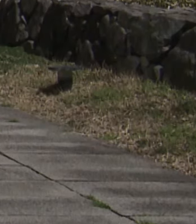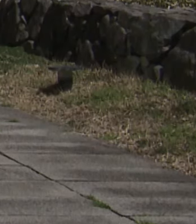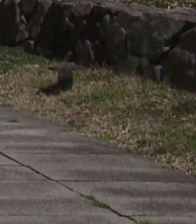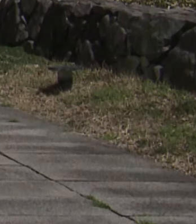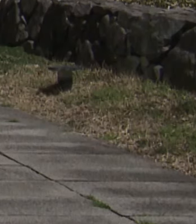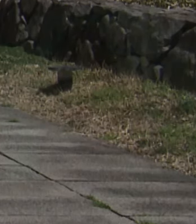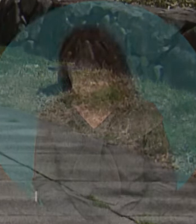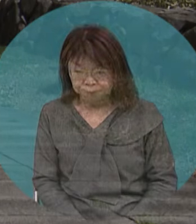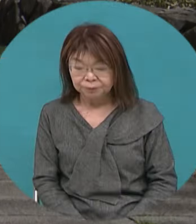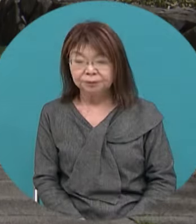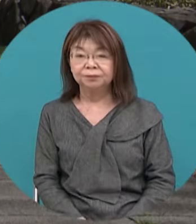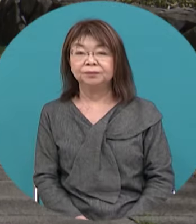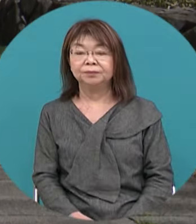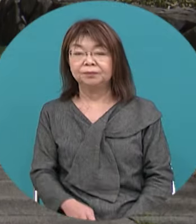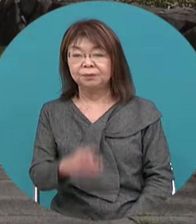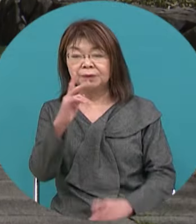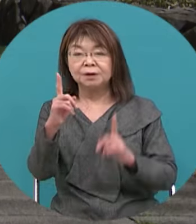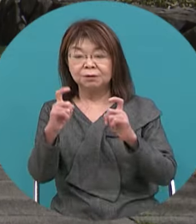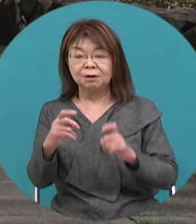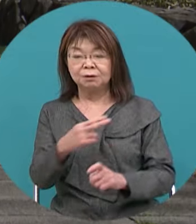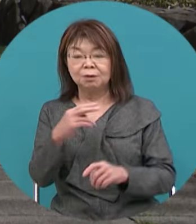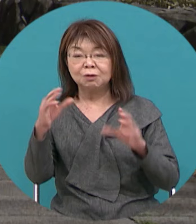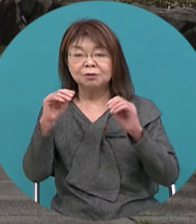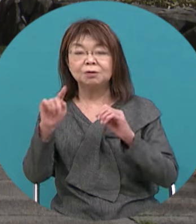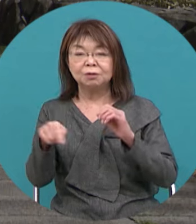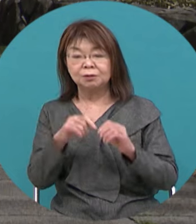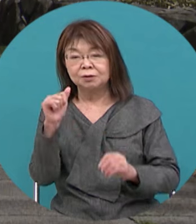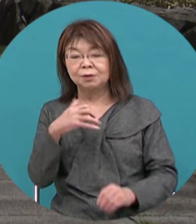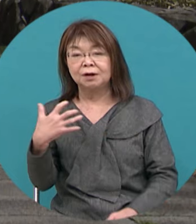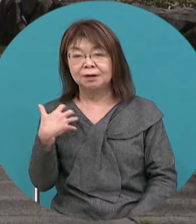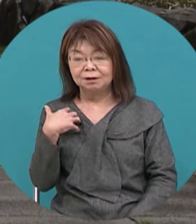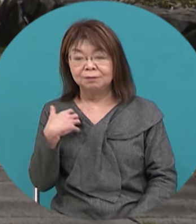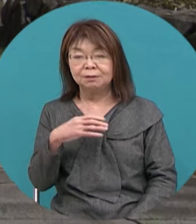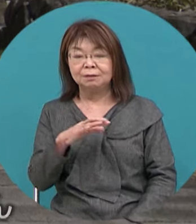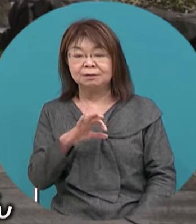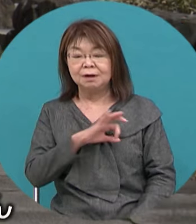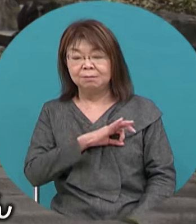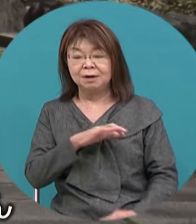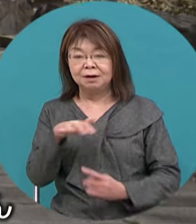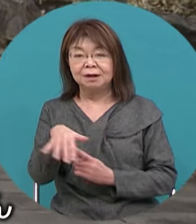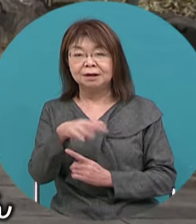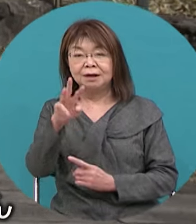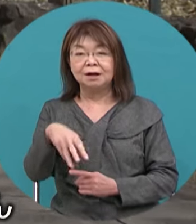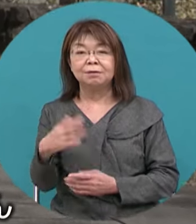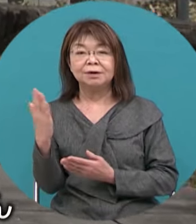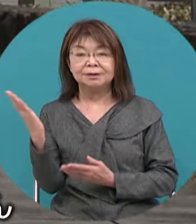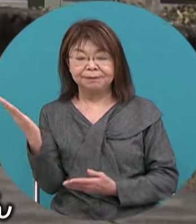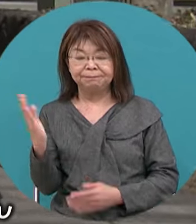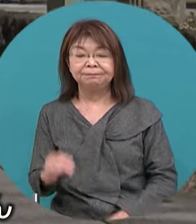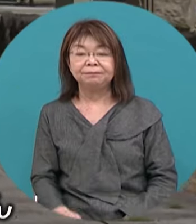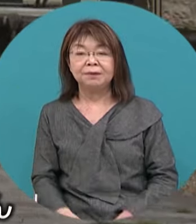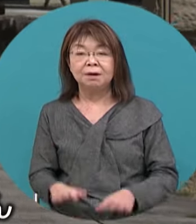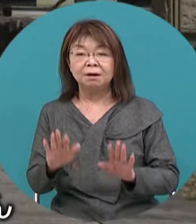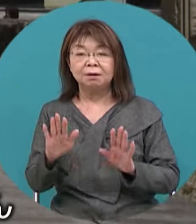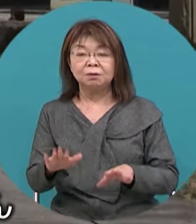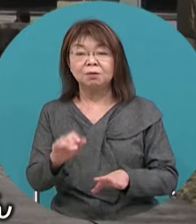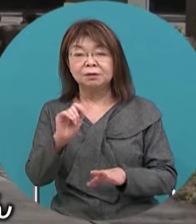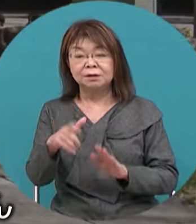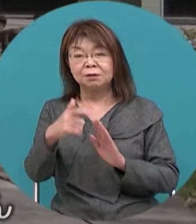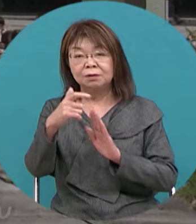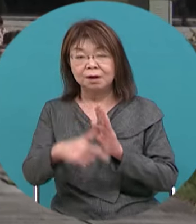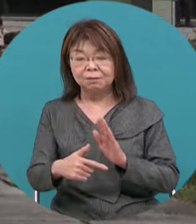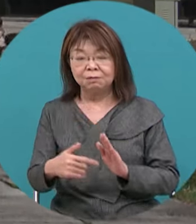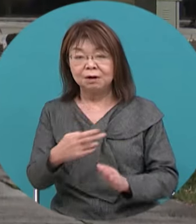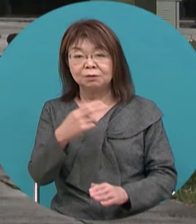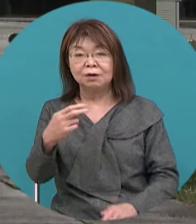こんにちは。富山情報局ナビゲーターの柳川明子です。今月のテーマは富山市の令和6年度予算